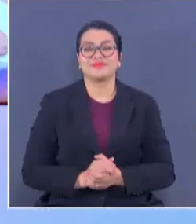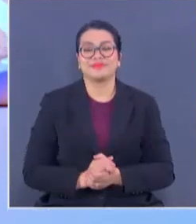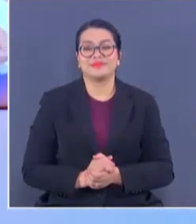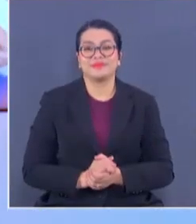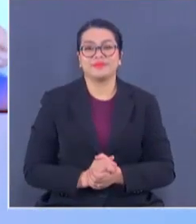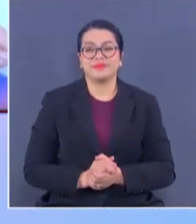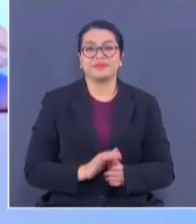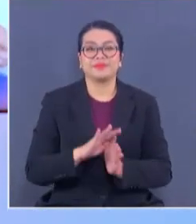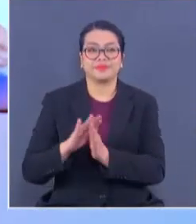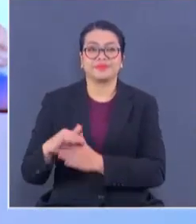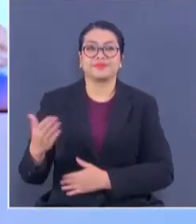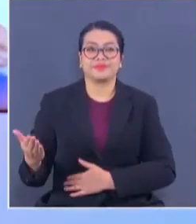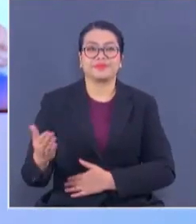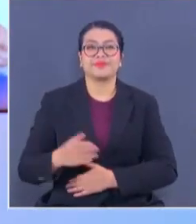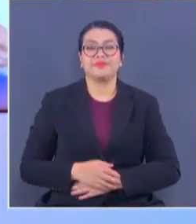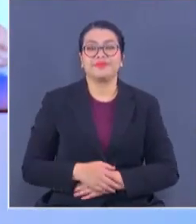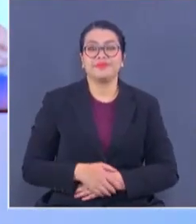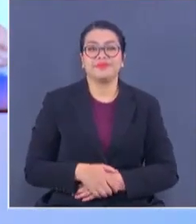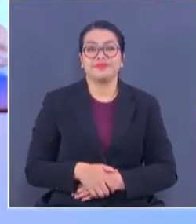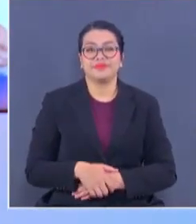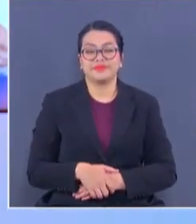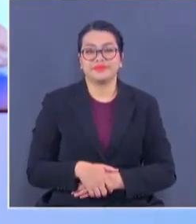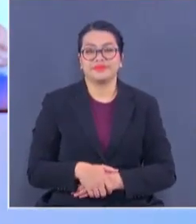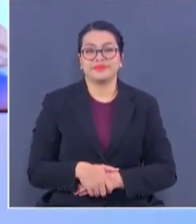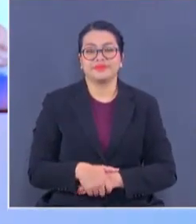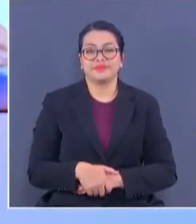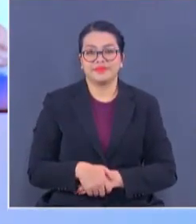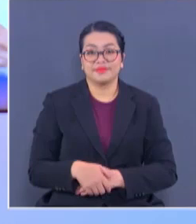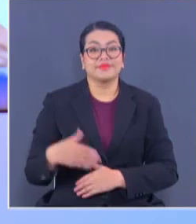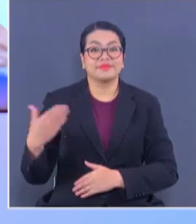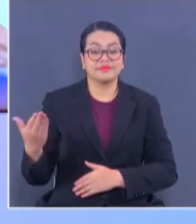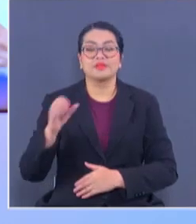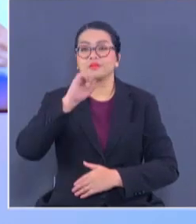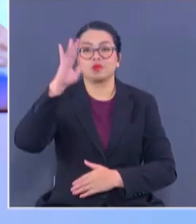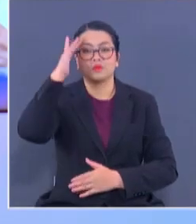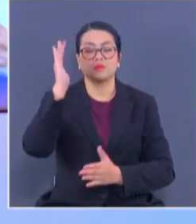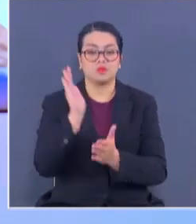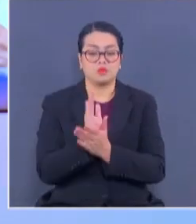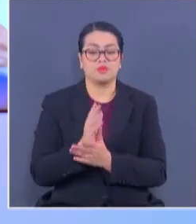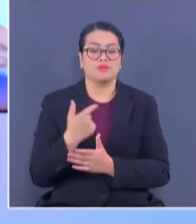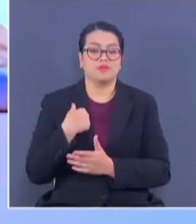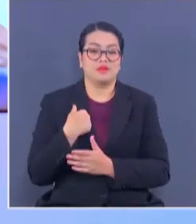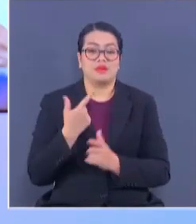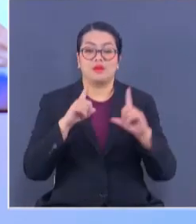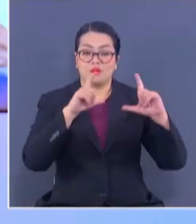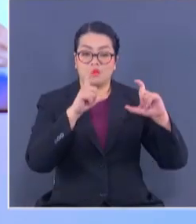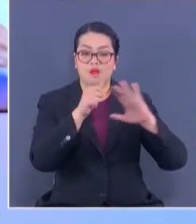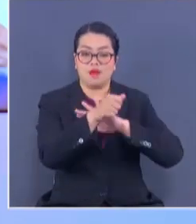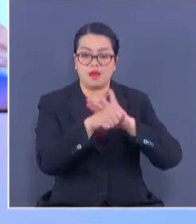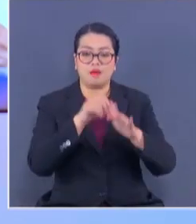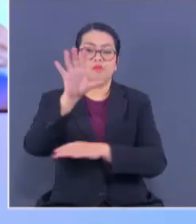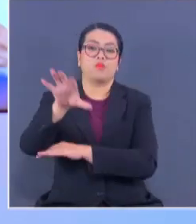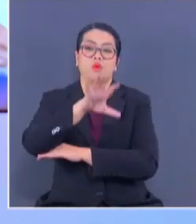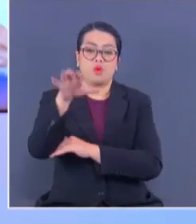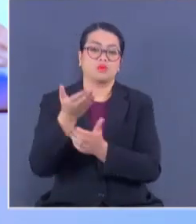มาต่อกันที่นางเอกสาวพิมพ์ระนิดานะคะที่ได้โรคเข้าแจ้งความค่ะหลังถูกแก๊งต้มตุ๋นแอบอ้างใช้รูปค่ะหล